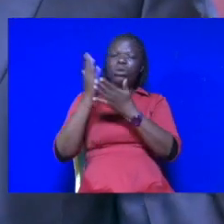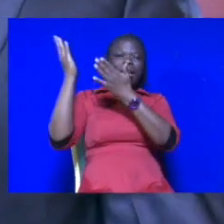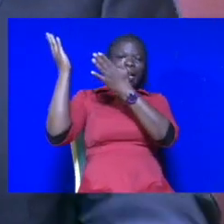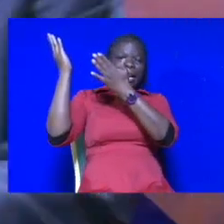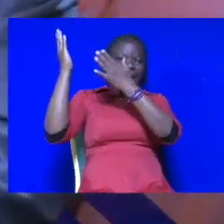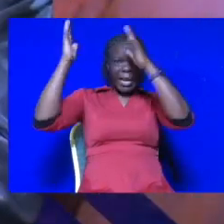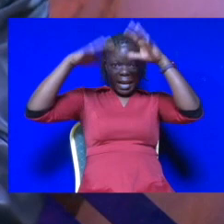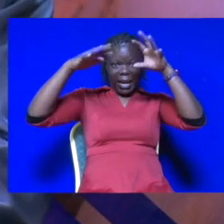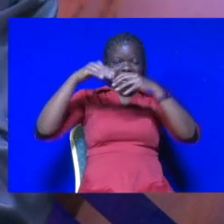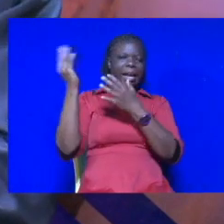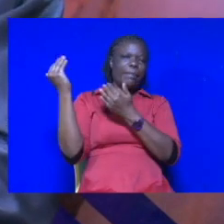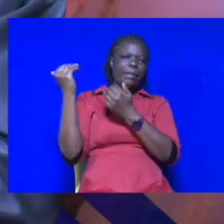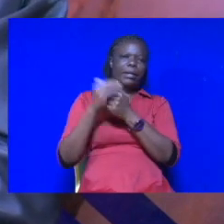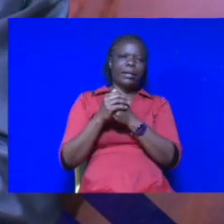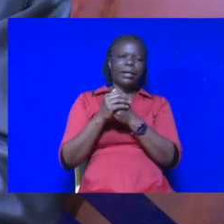Sasa hapa kuna siri.